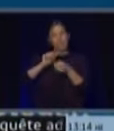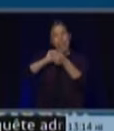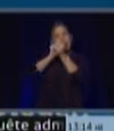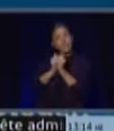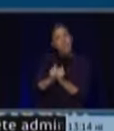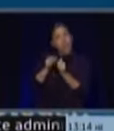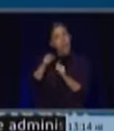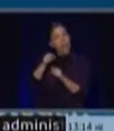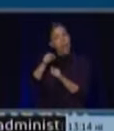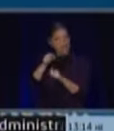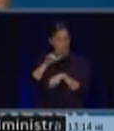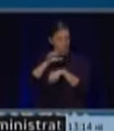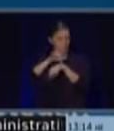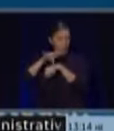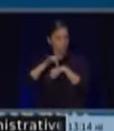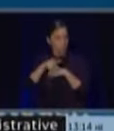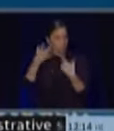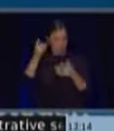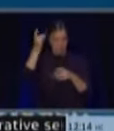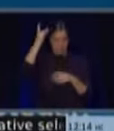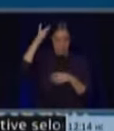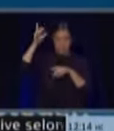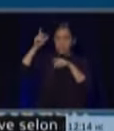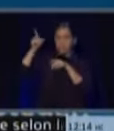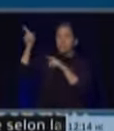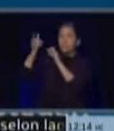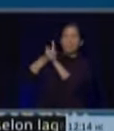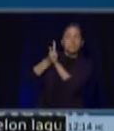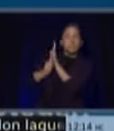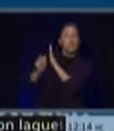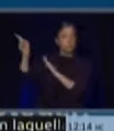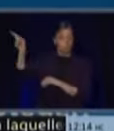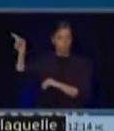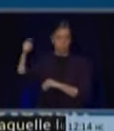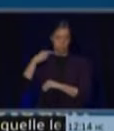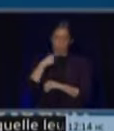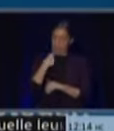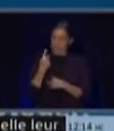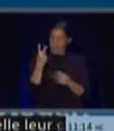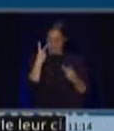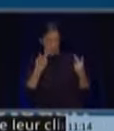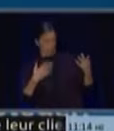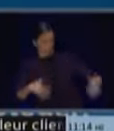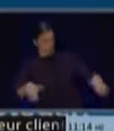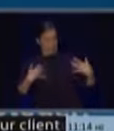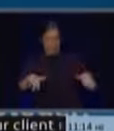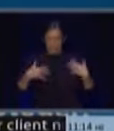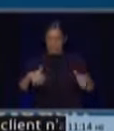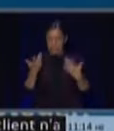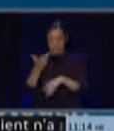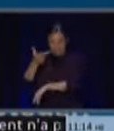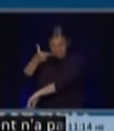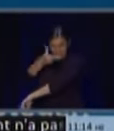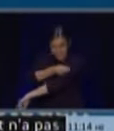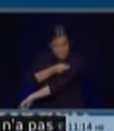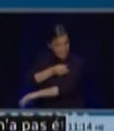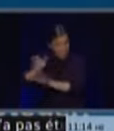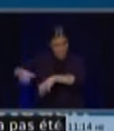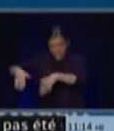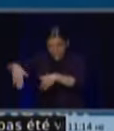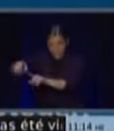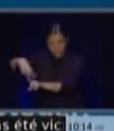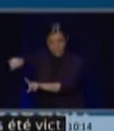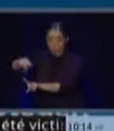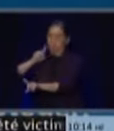qu'il y a des experts qui disent, est-ce que les 13 % ne vont pas tout attraper la COVID, puis bon, un certain pourcentage